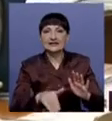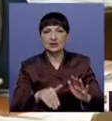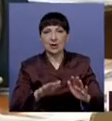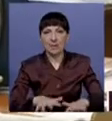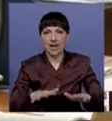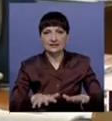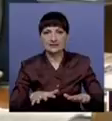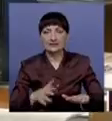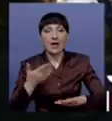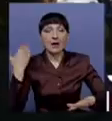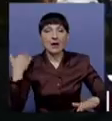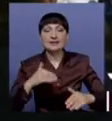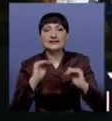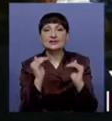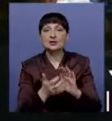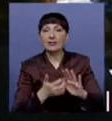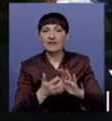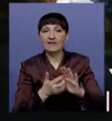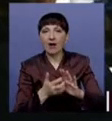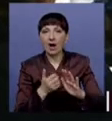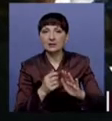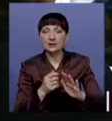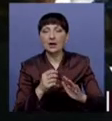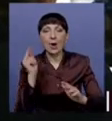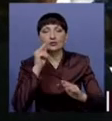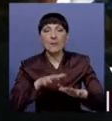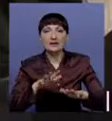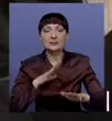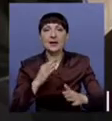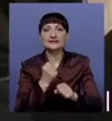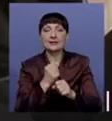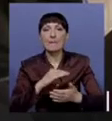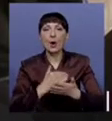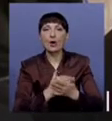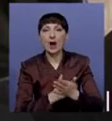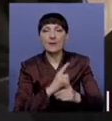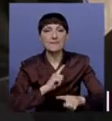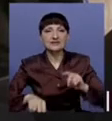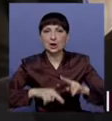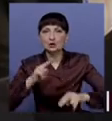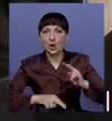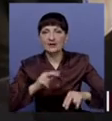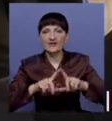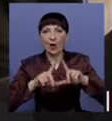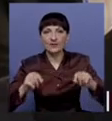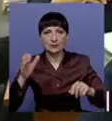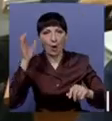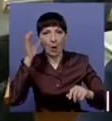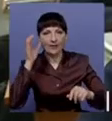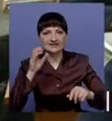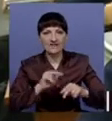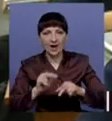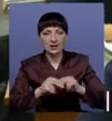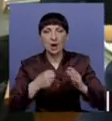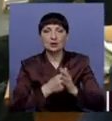мест. Ранее для снижения нехватки ученических мест была разработана программа форсированного строительства объектов образования